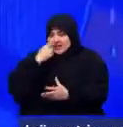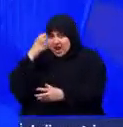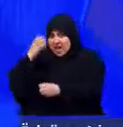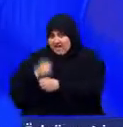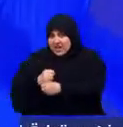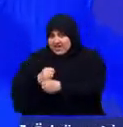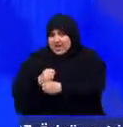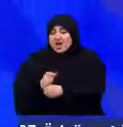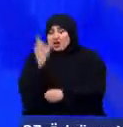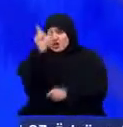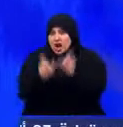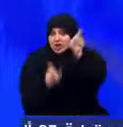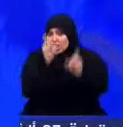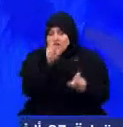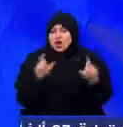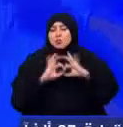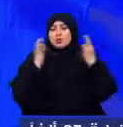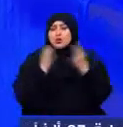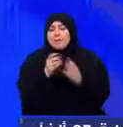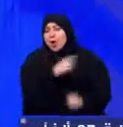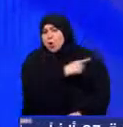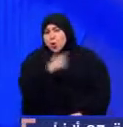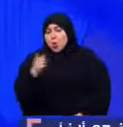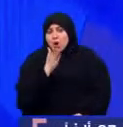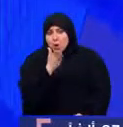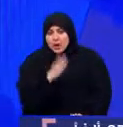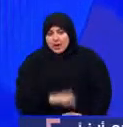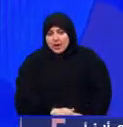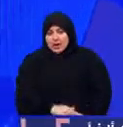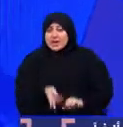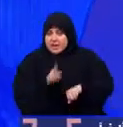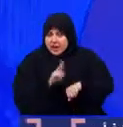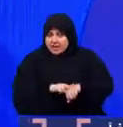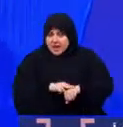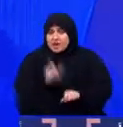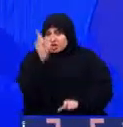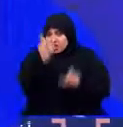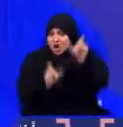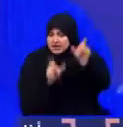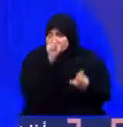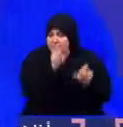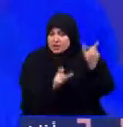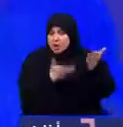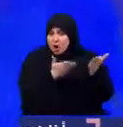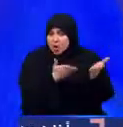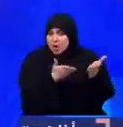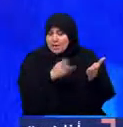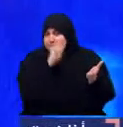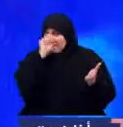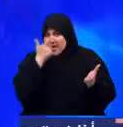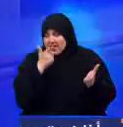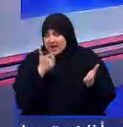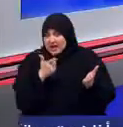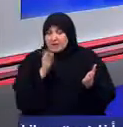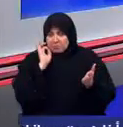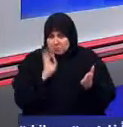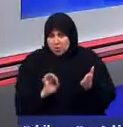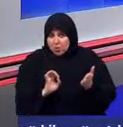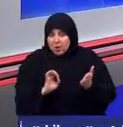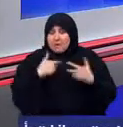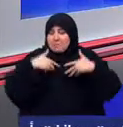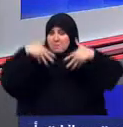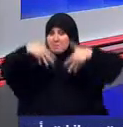لأفرادها، لكل أفرادها بما في ذلك الأفراد الذين لا يمتلكون